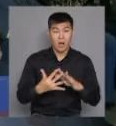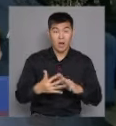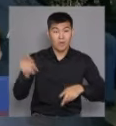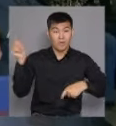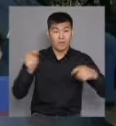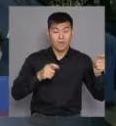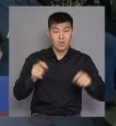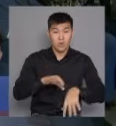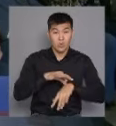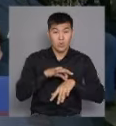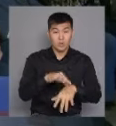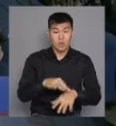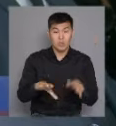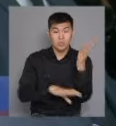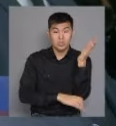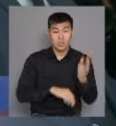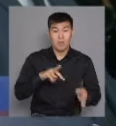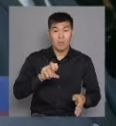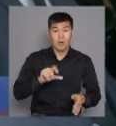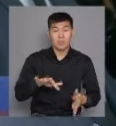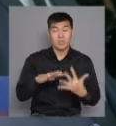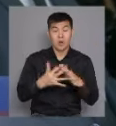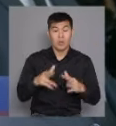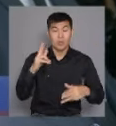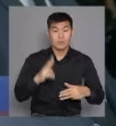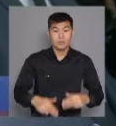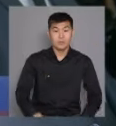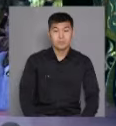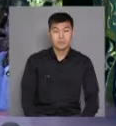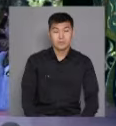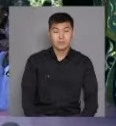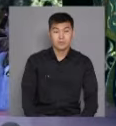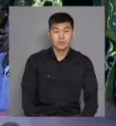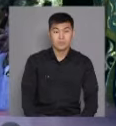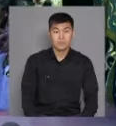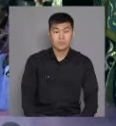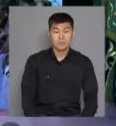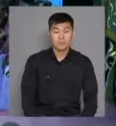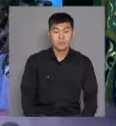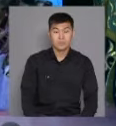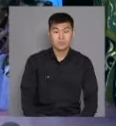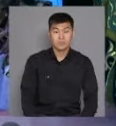мұндай бағдарламалардың соңғы көшін Махамбет ауданы қорытындылап отыр. Нұржол Жақсылғайбек Ғалымов, жаңалық қызметі.